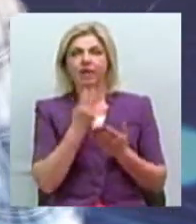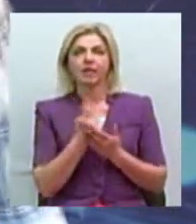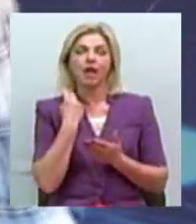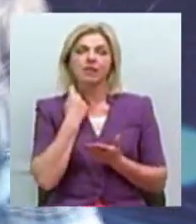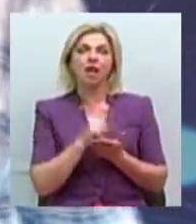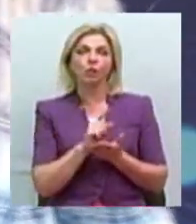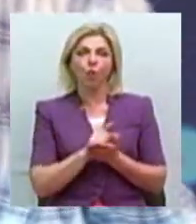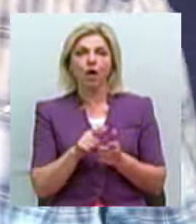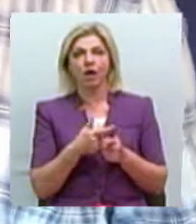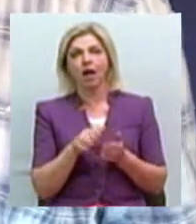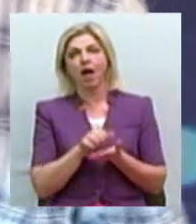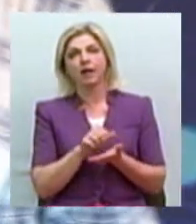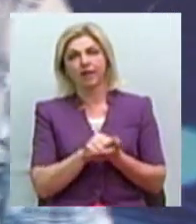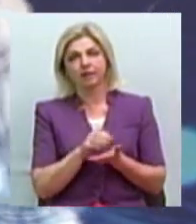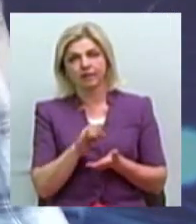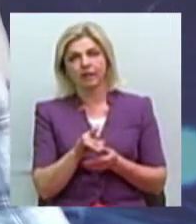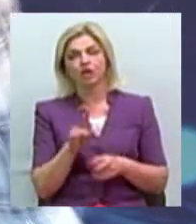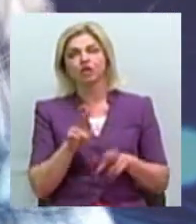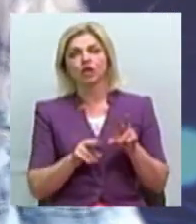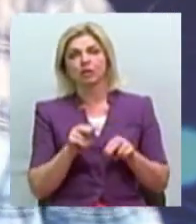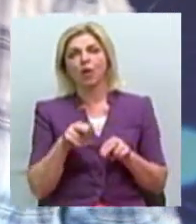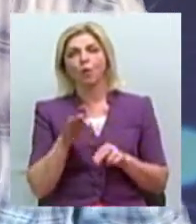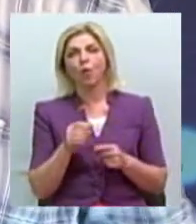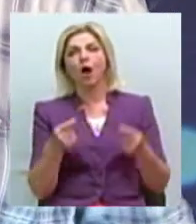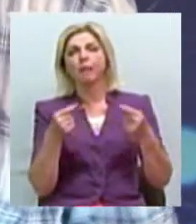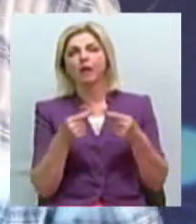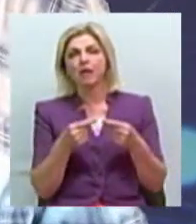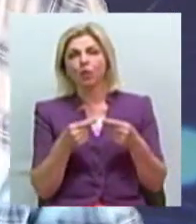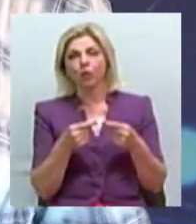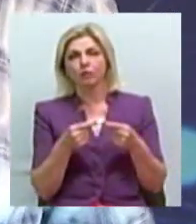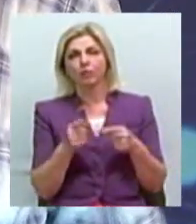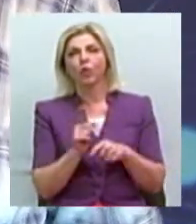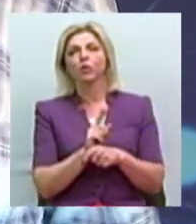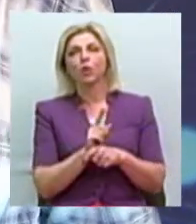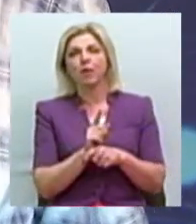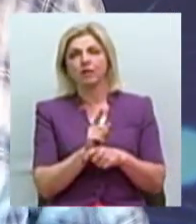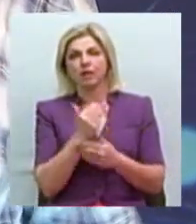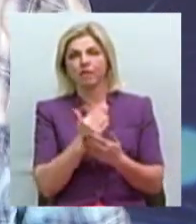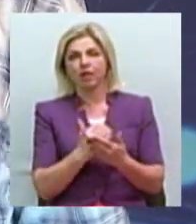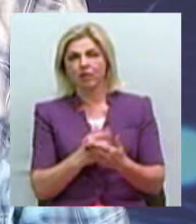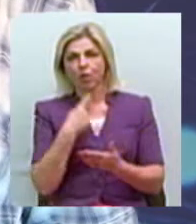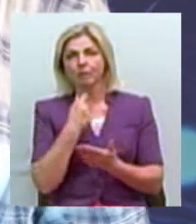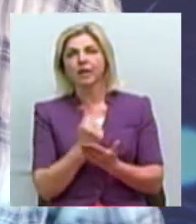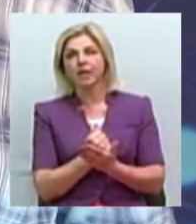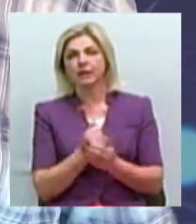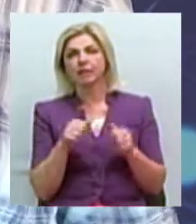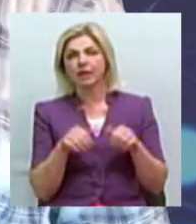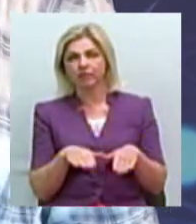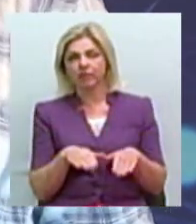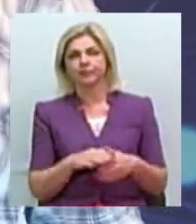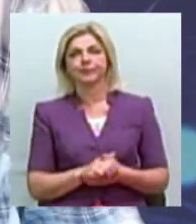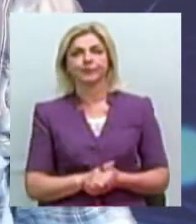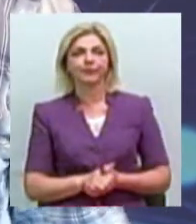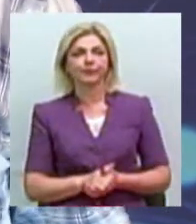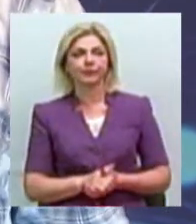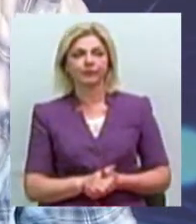арендной платы, считается по определенным нормативам, принятым и закрепленным, так